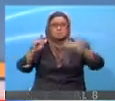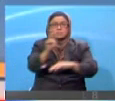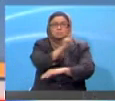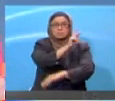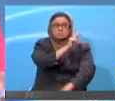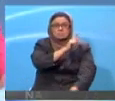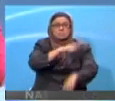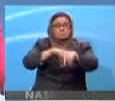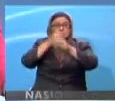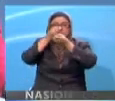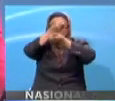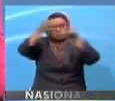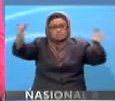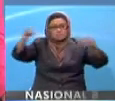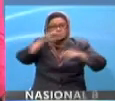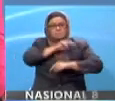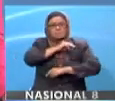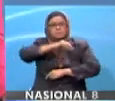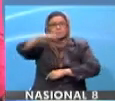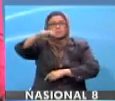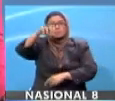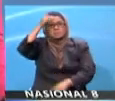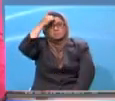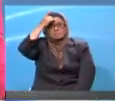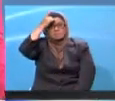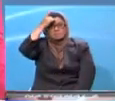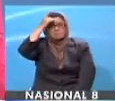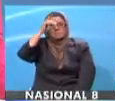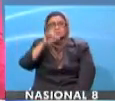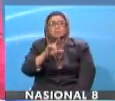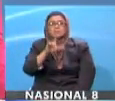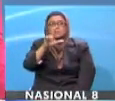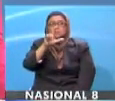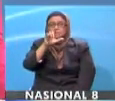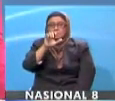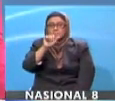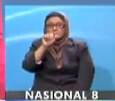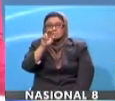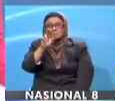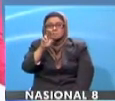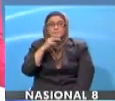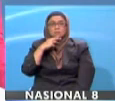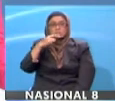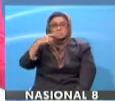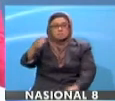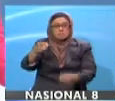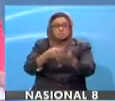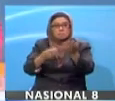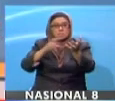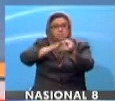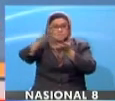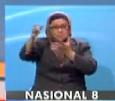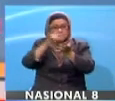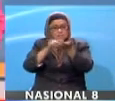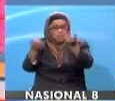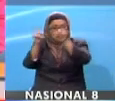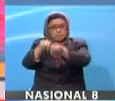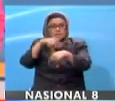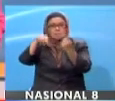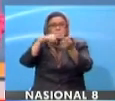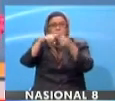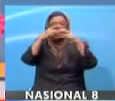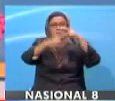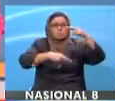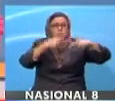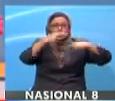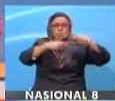mengumumkannya di Putrajaya, Menteri Pengangkutan Datuk Seri Liao Tiong Lai berkata kerosakan sirip pengimbang berlaku apabila roda pendaratan kiri